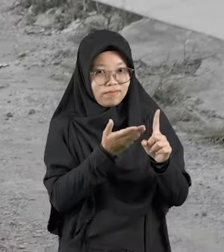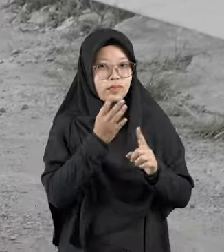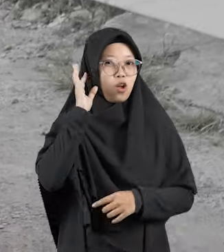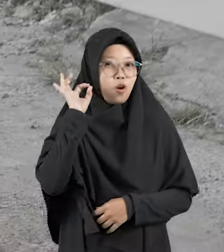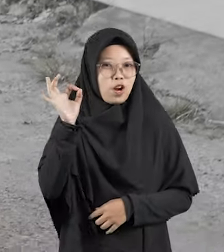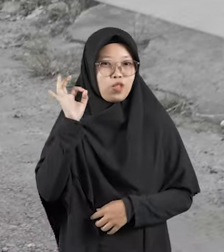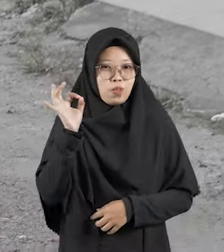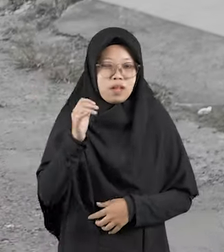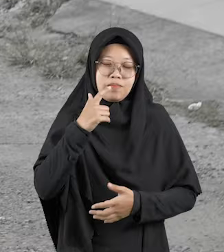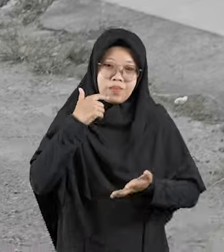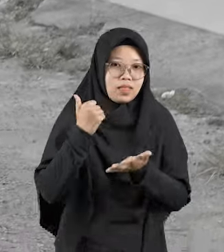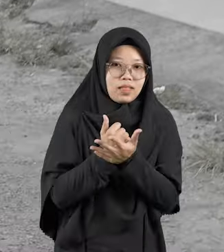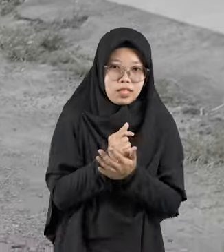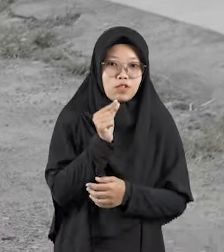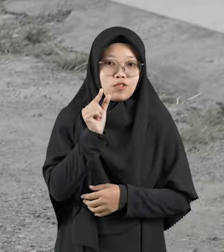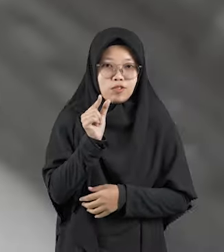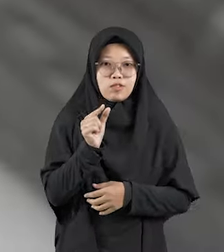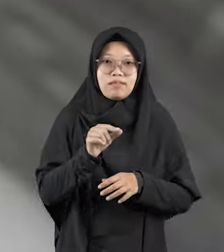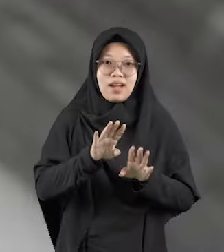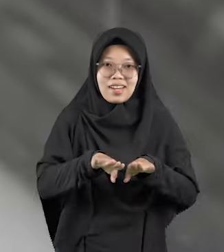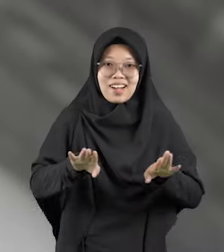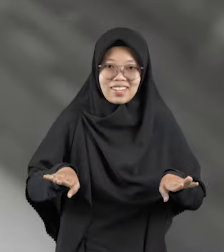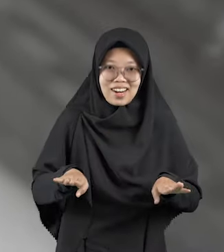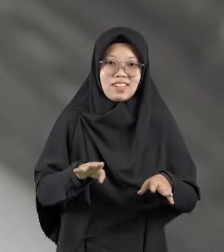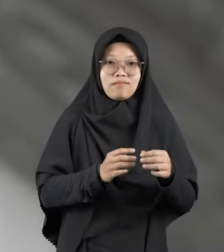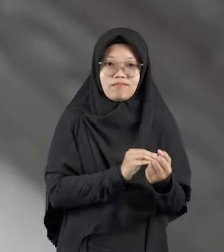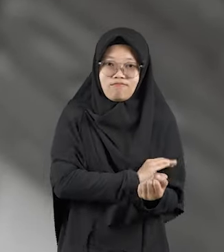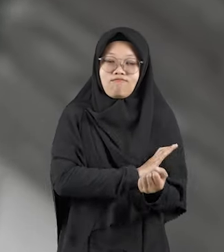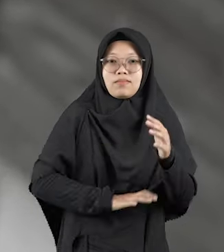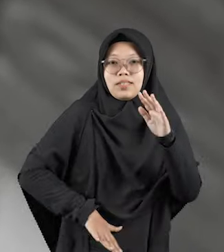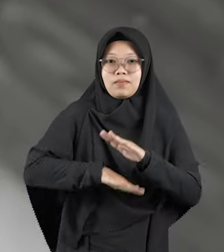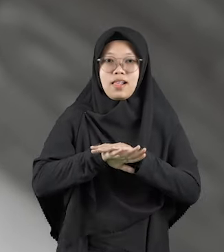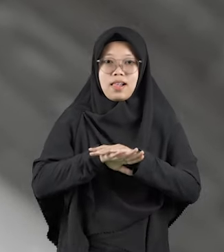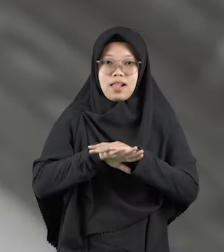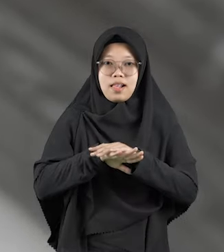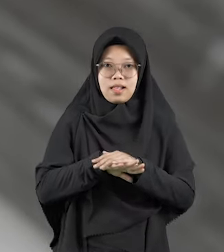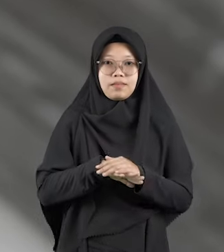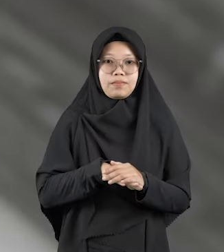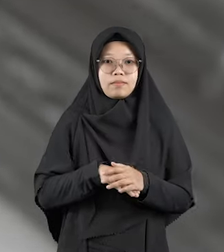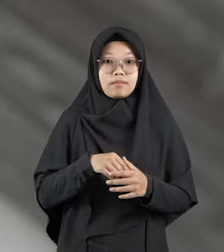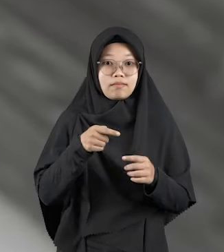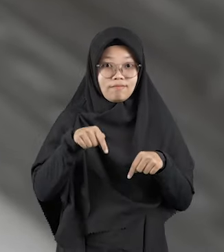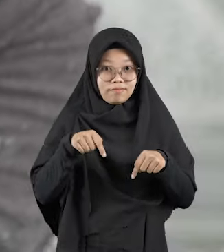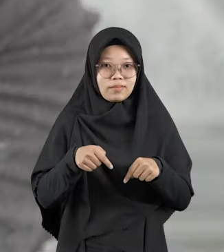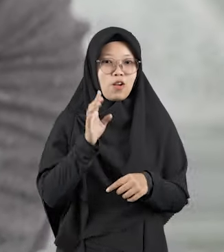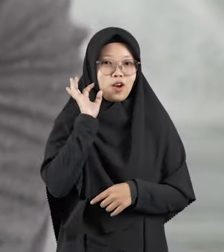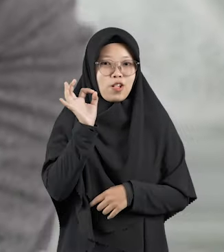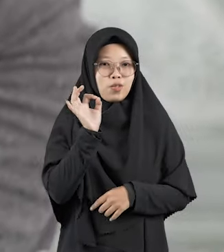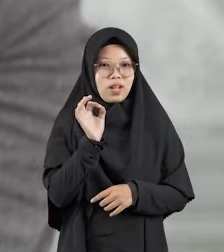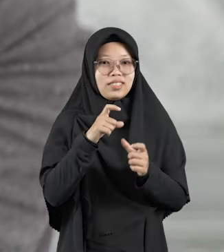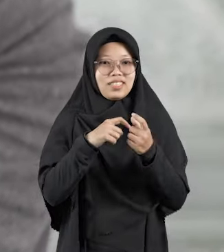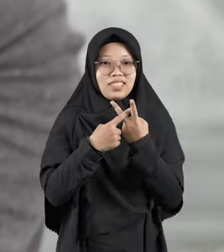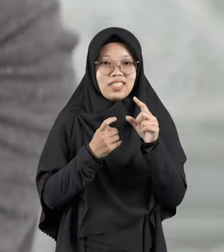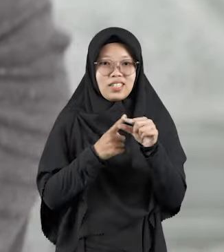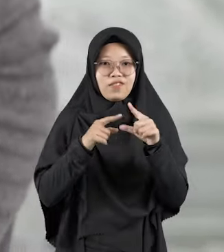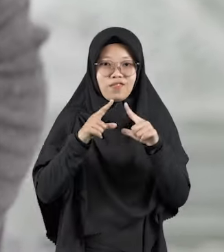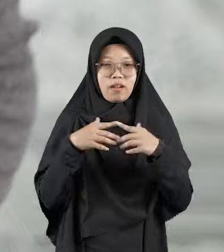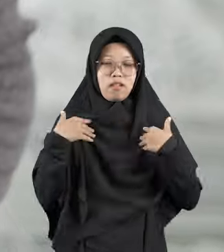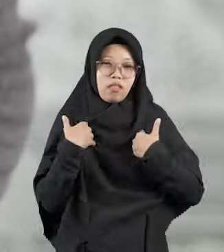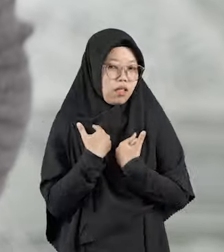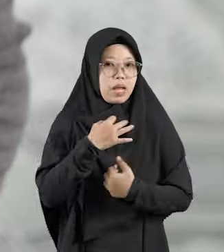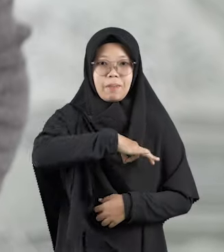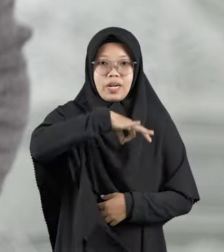Peran orang tua juga sangat penting untuk anak mencapai potensi maksimalnya. Disinilah peran orang tua Syifa yang